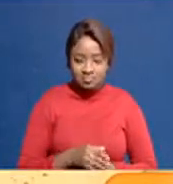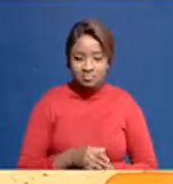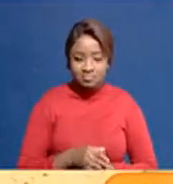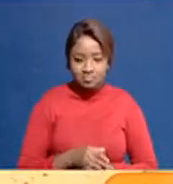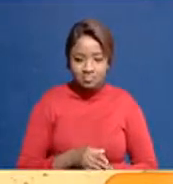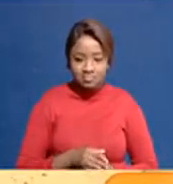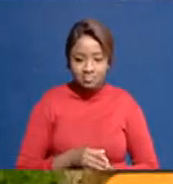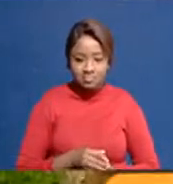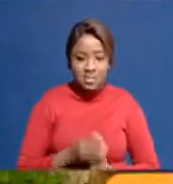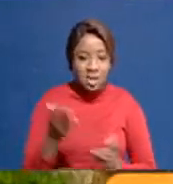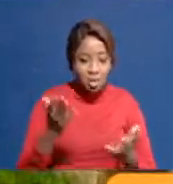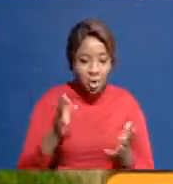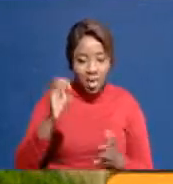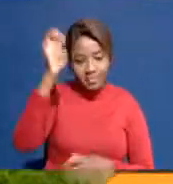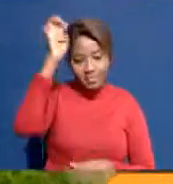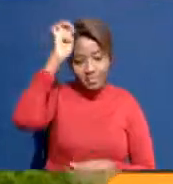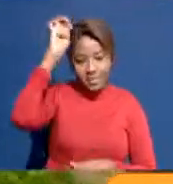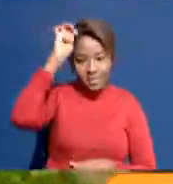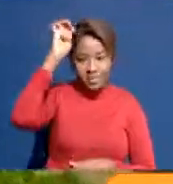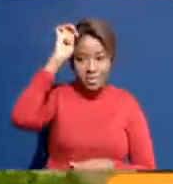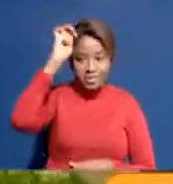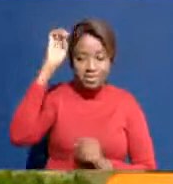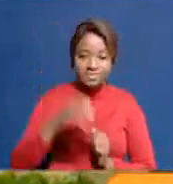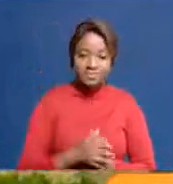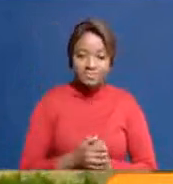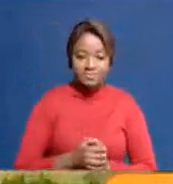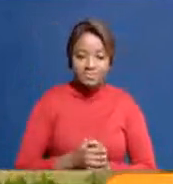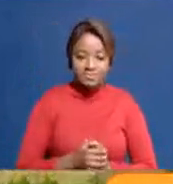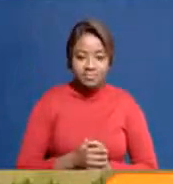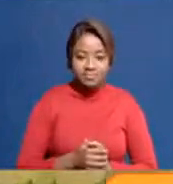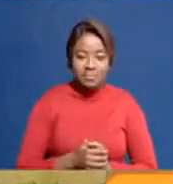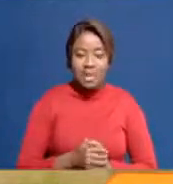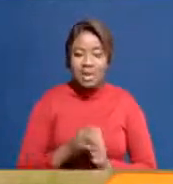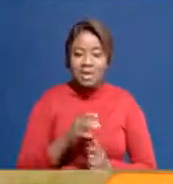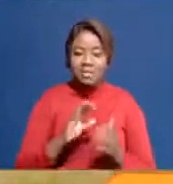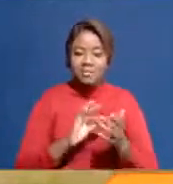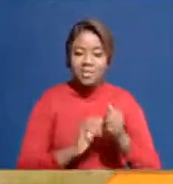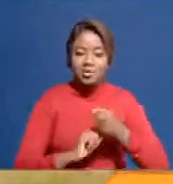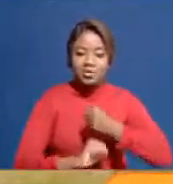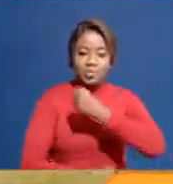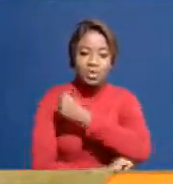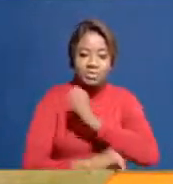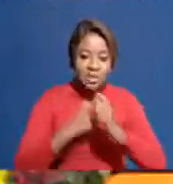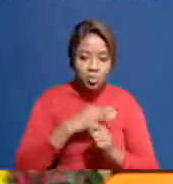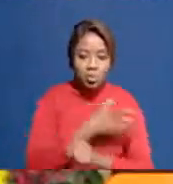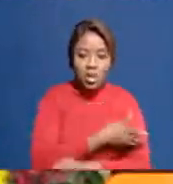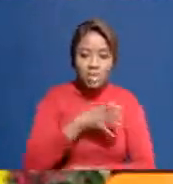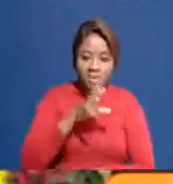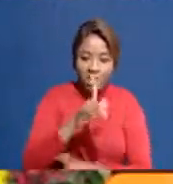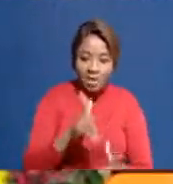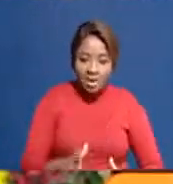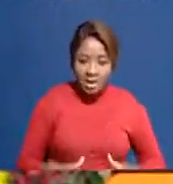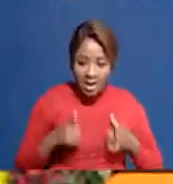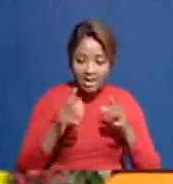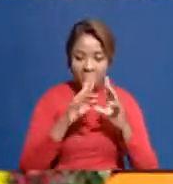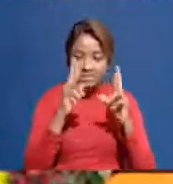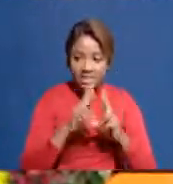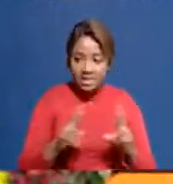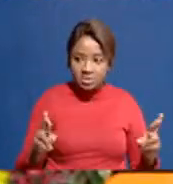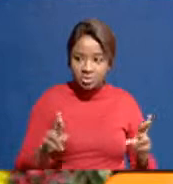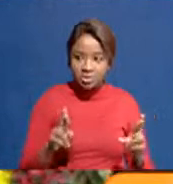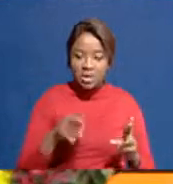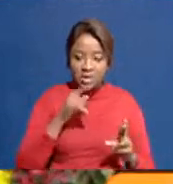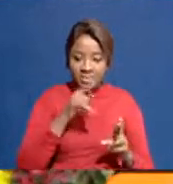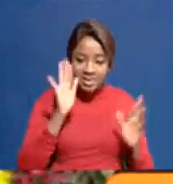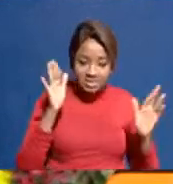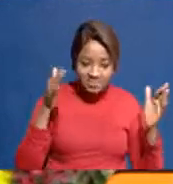Eldoret, kinachofadhiliwa na shirika la Empowering Lives International. Inahusu wa mama Zaidi, wale walikuwa natengeneza pombe.